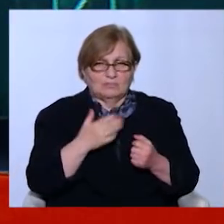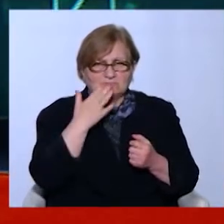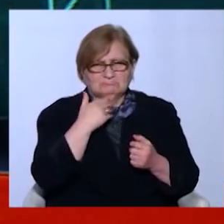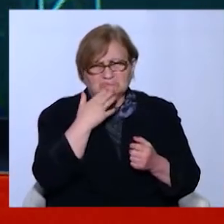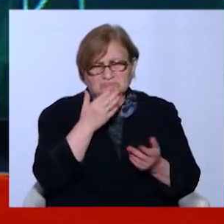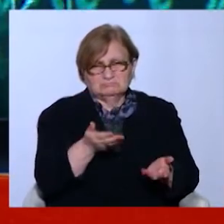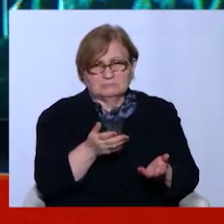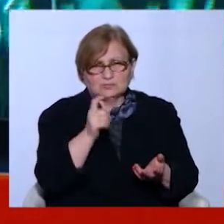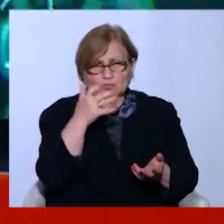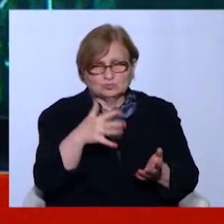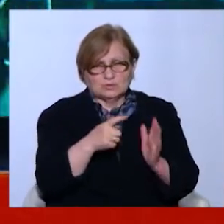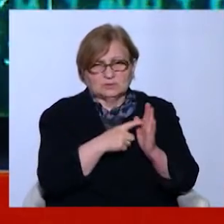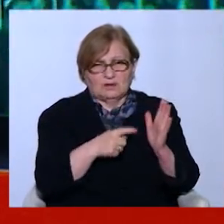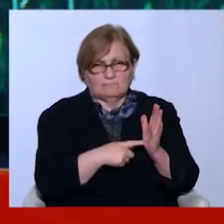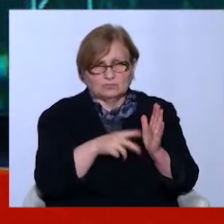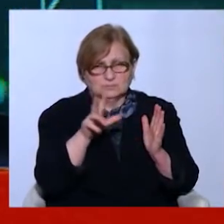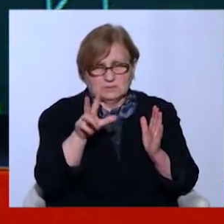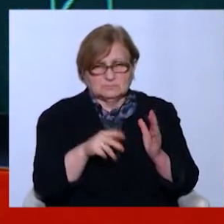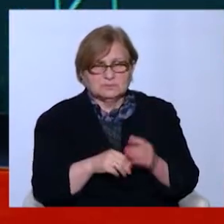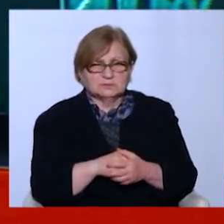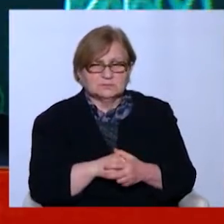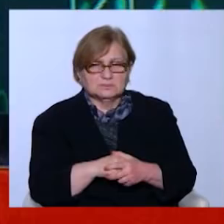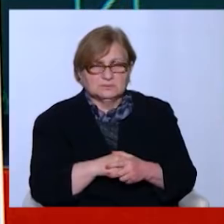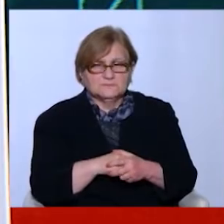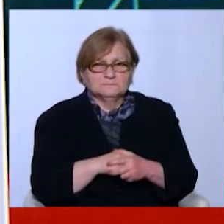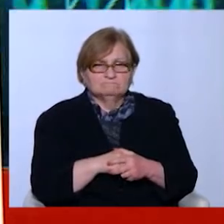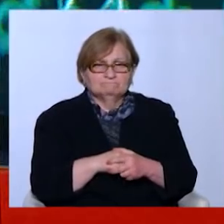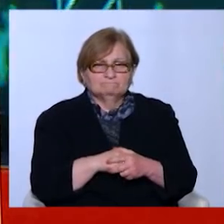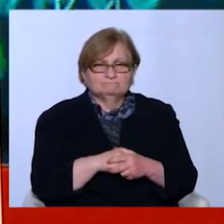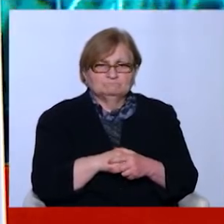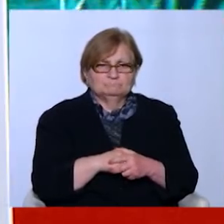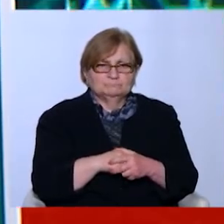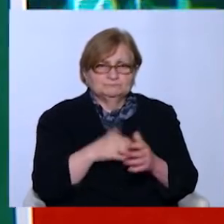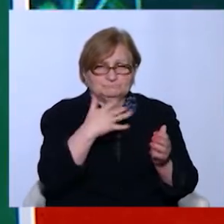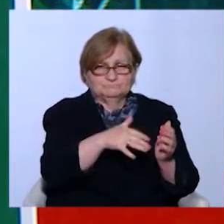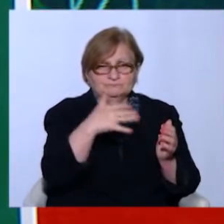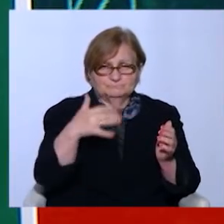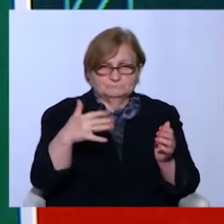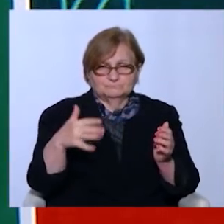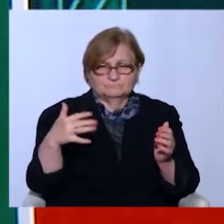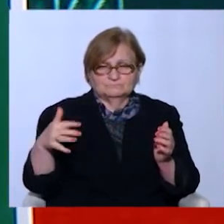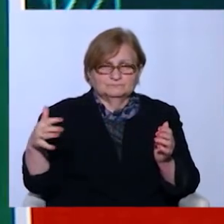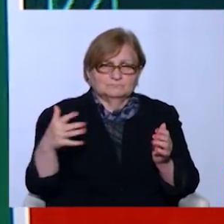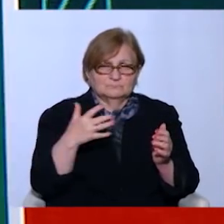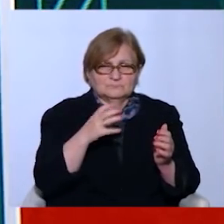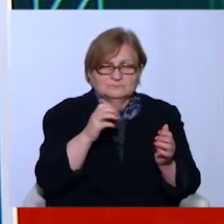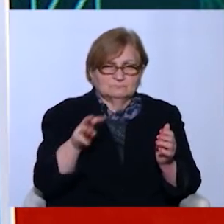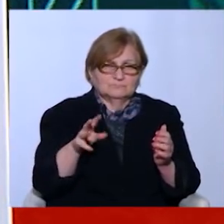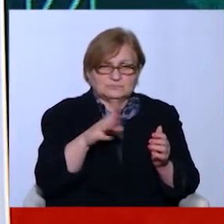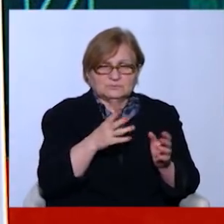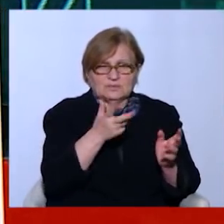მარტივად 150 გავყავი 3 ნაწილად და მივიღე 50 სანტიმეტრიანი